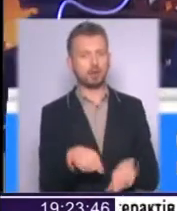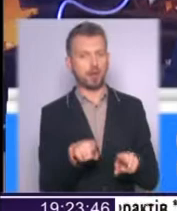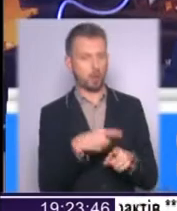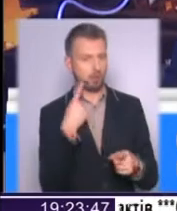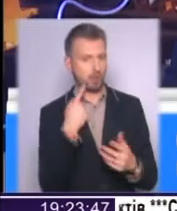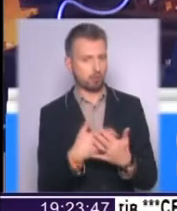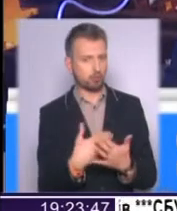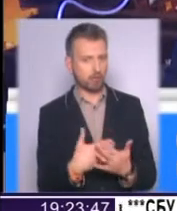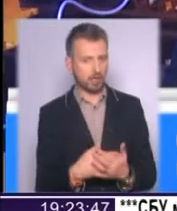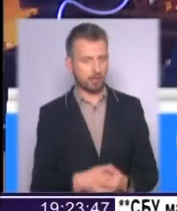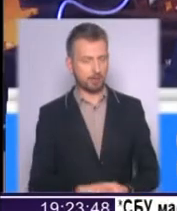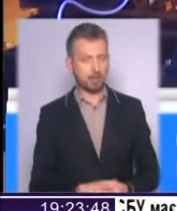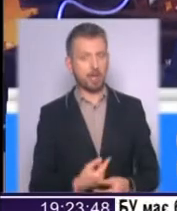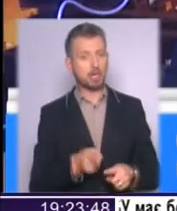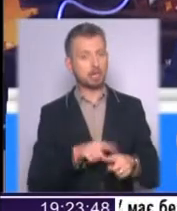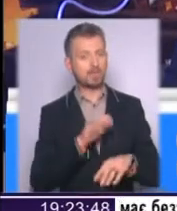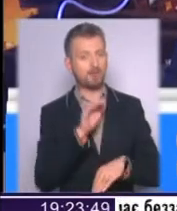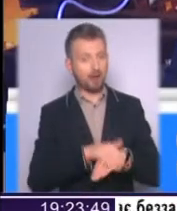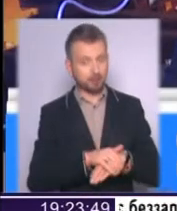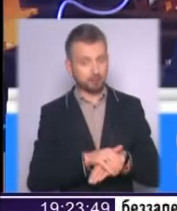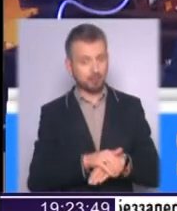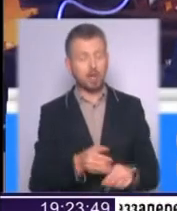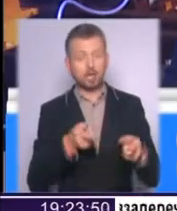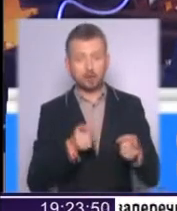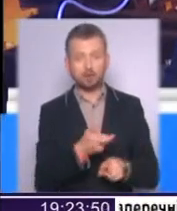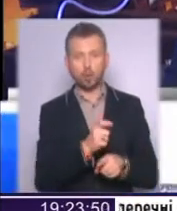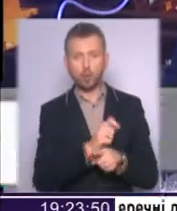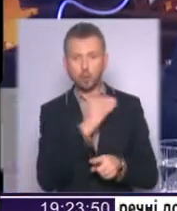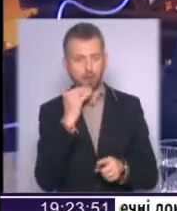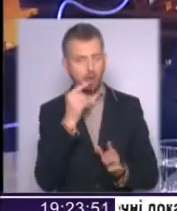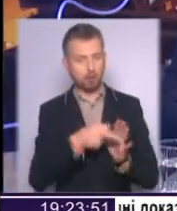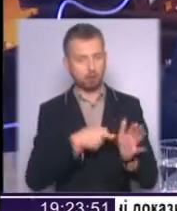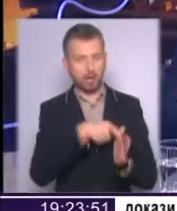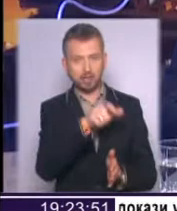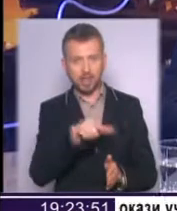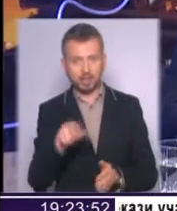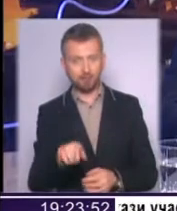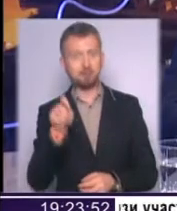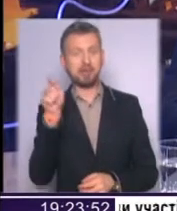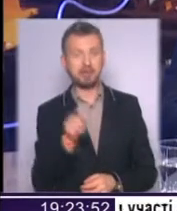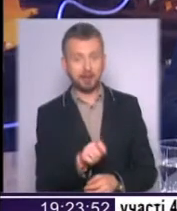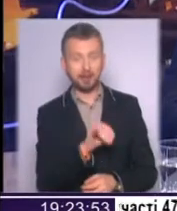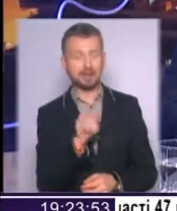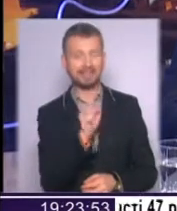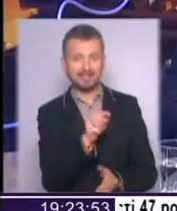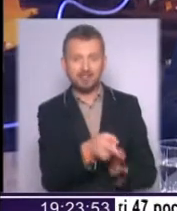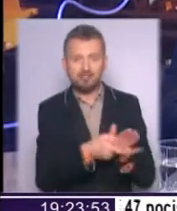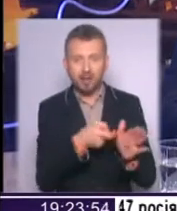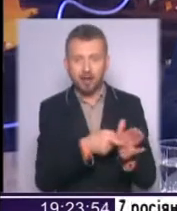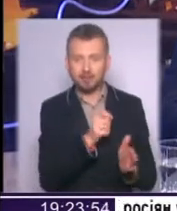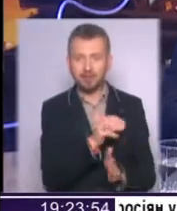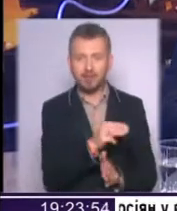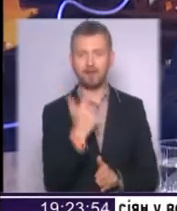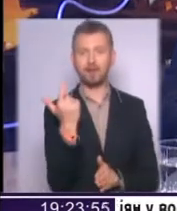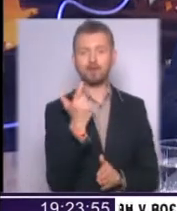припущення. Це факт. Дійсно, дуже багато шахтарів приїхали із тих шахт, якими